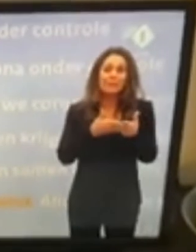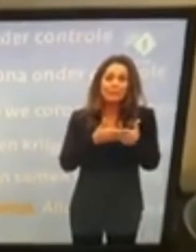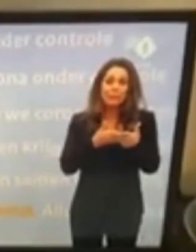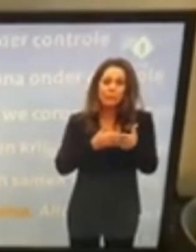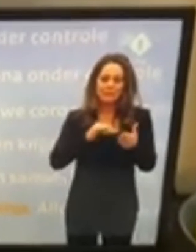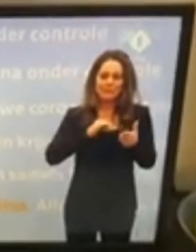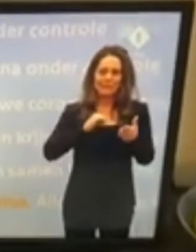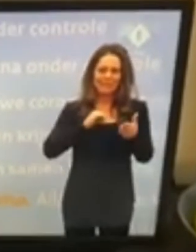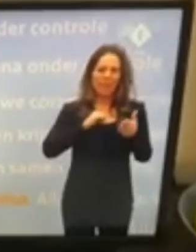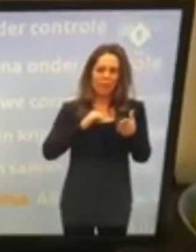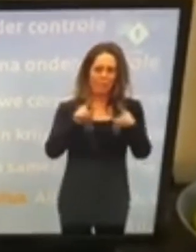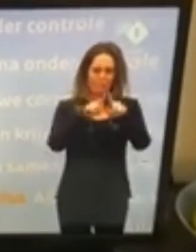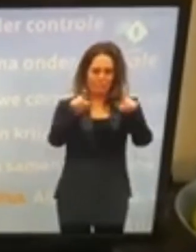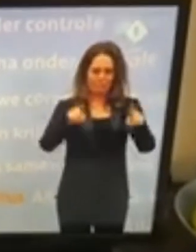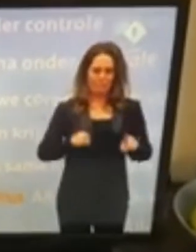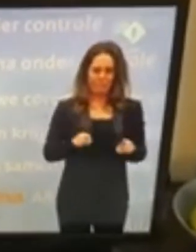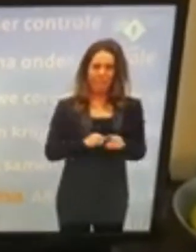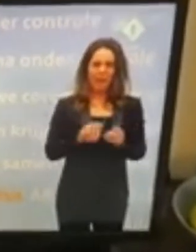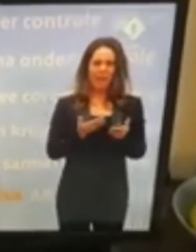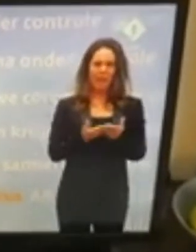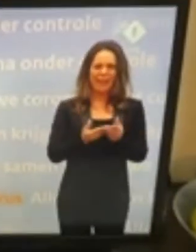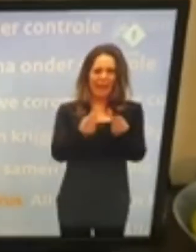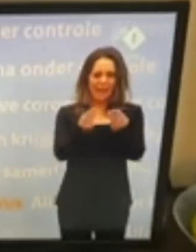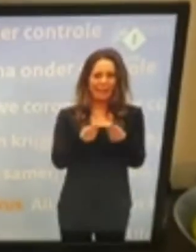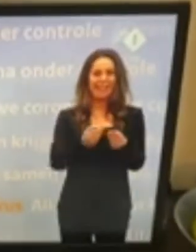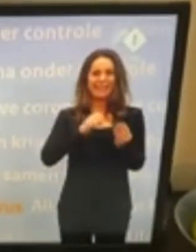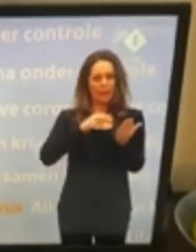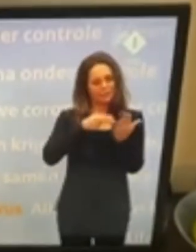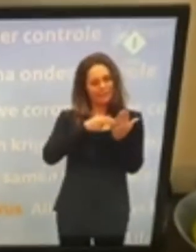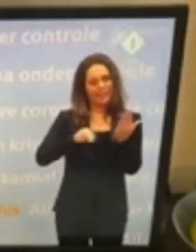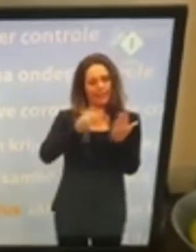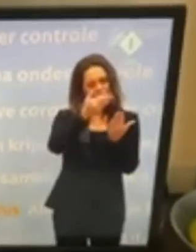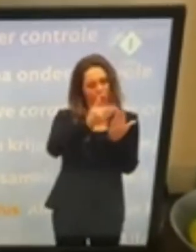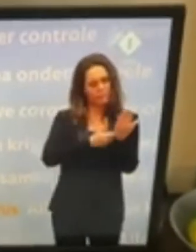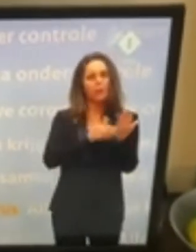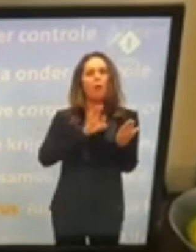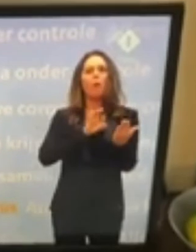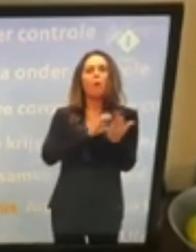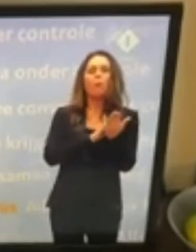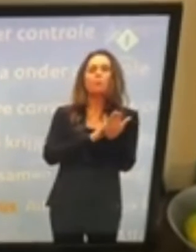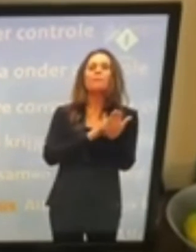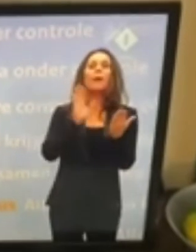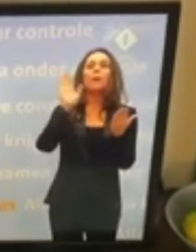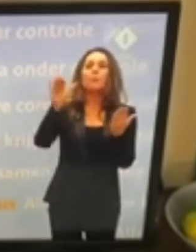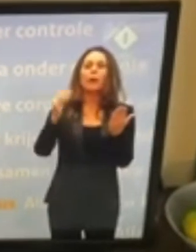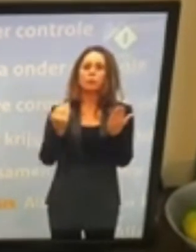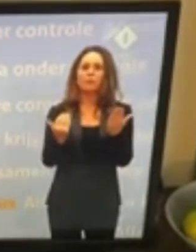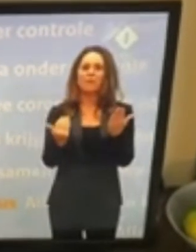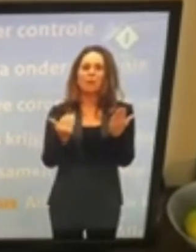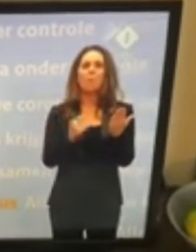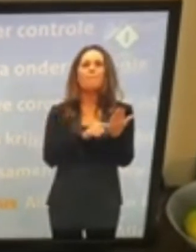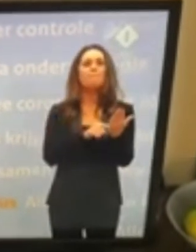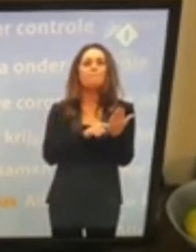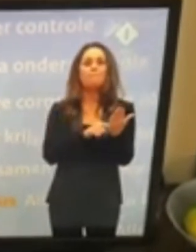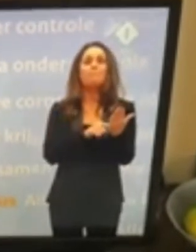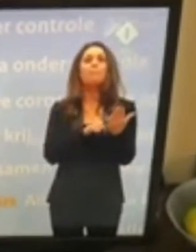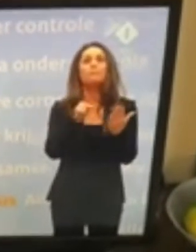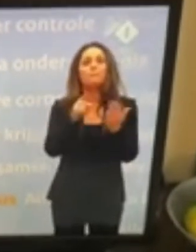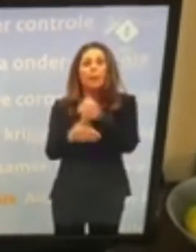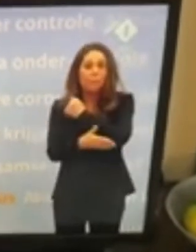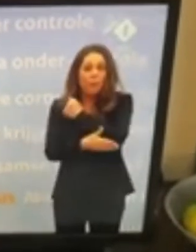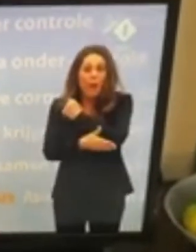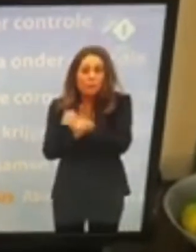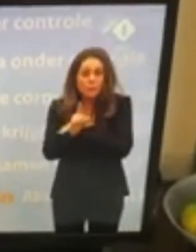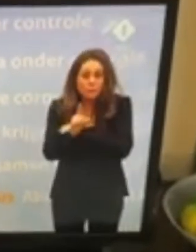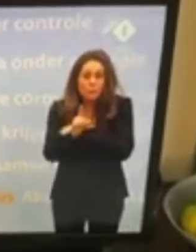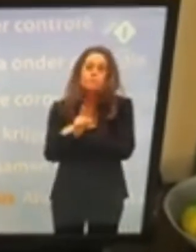jezelf ondertekende verklaring op zak hebt waarom je buiten bent. En als zo'n verklaring gefalsificeerd is, dan